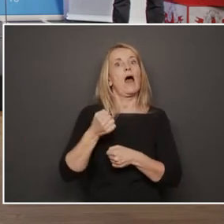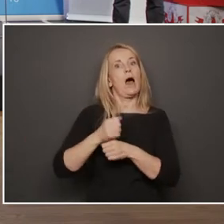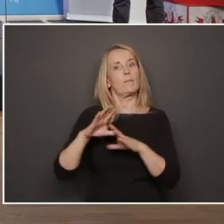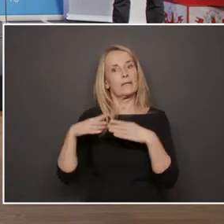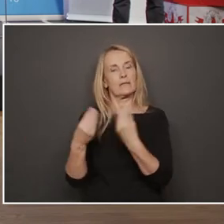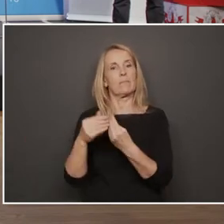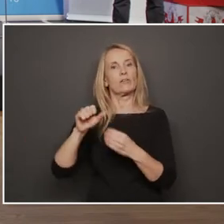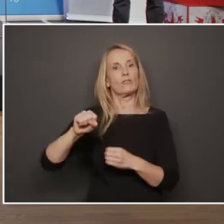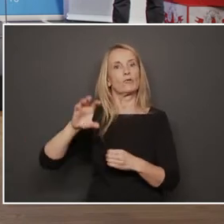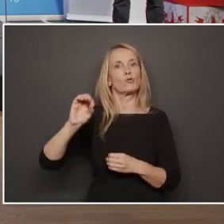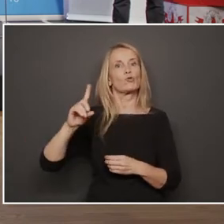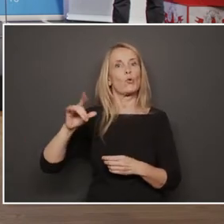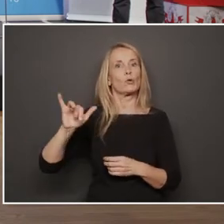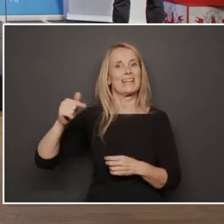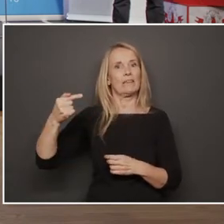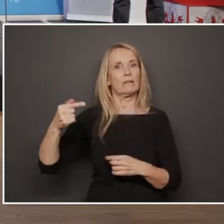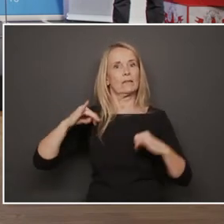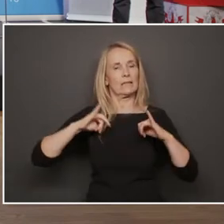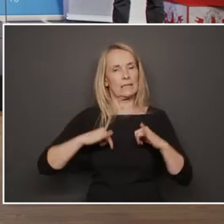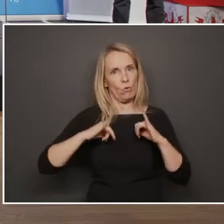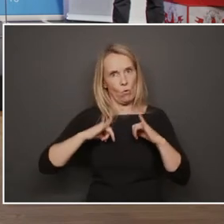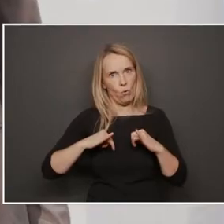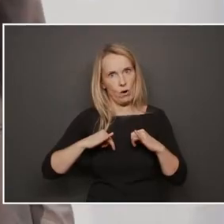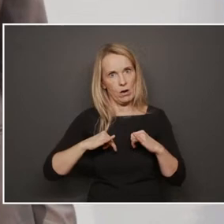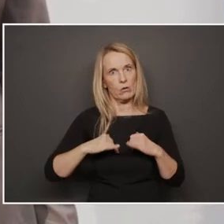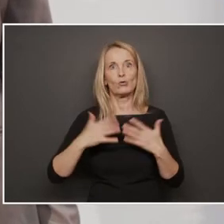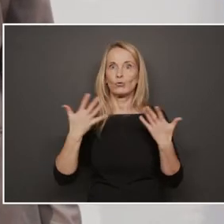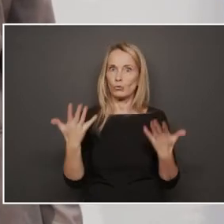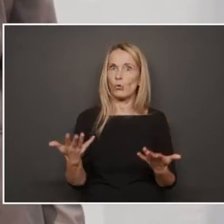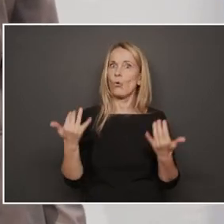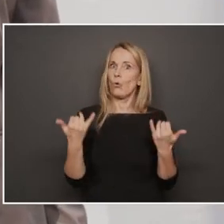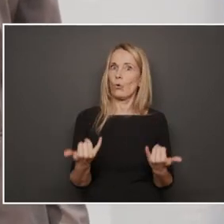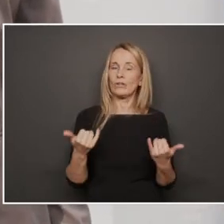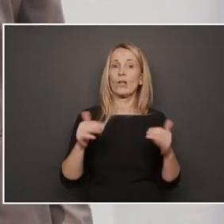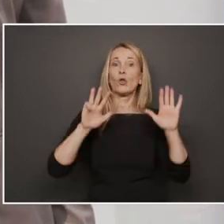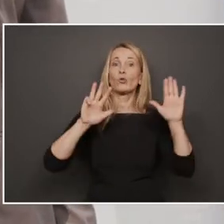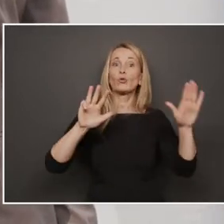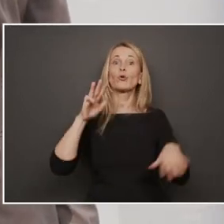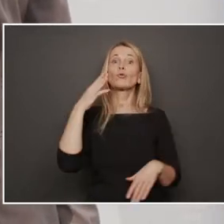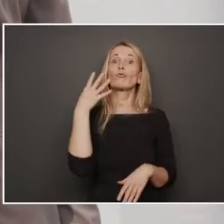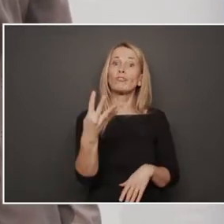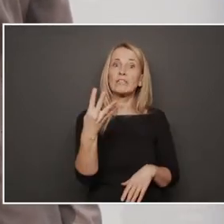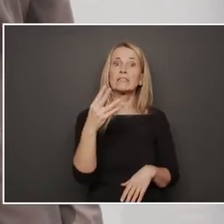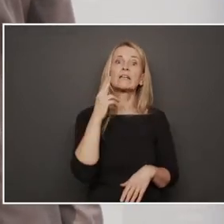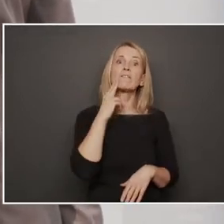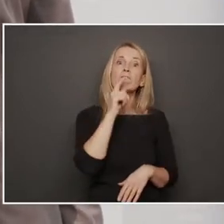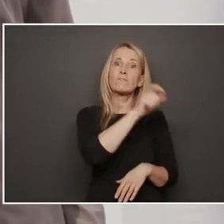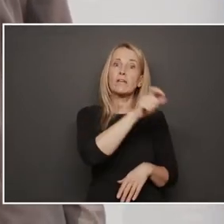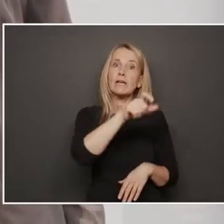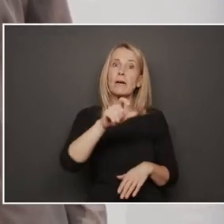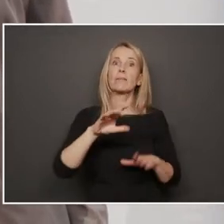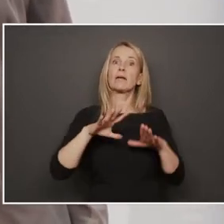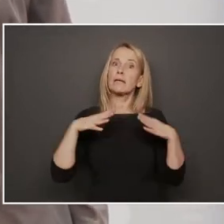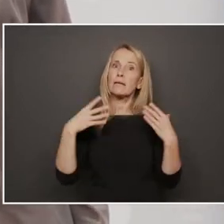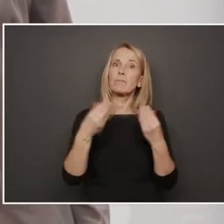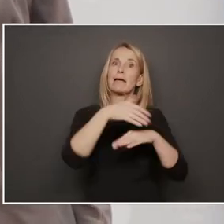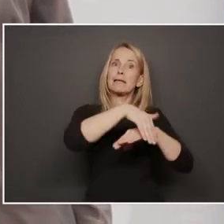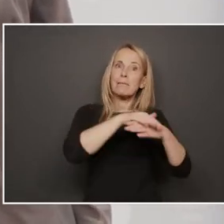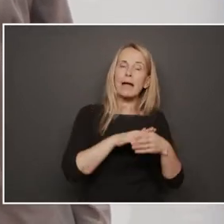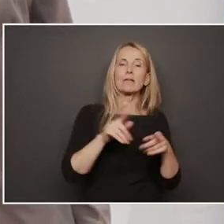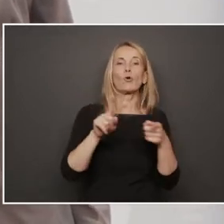SODIT Tirol. In dieser Verbindung werden wir heute 49 Unternehmen, Gemeinden und